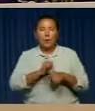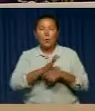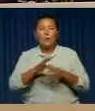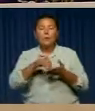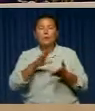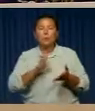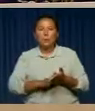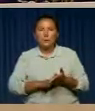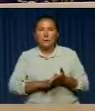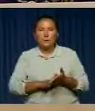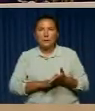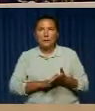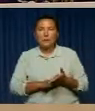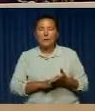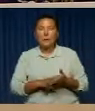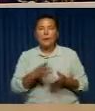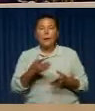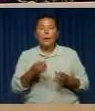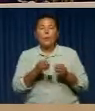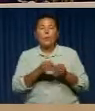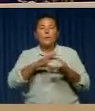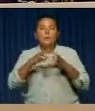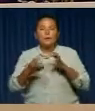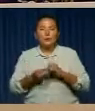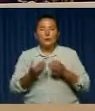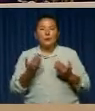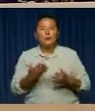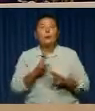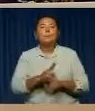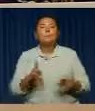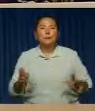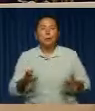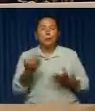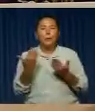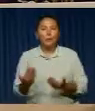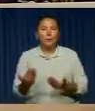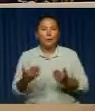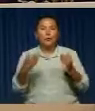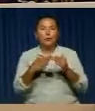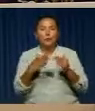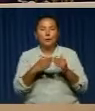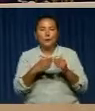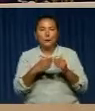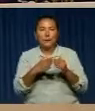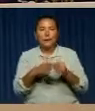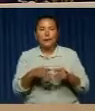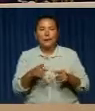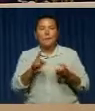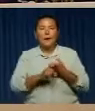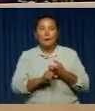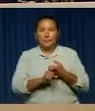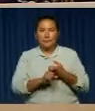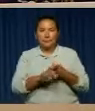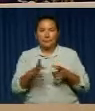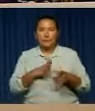тіркелді. 69-да оң нәтиже берді. Бірақ олар кімдер? Олар үйіндегі қарым-қатынаста, байланыста болған